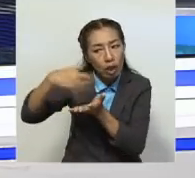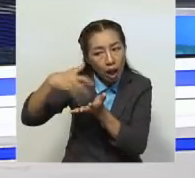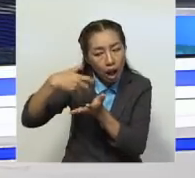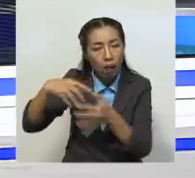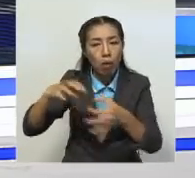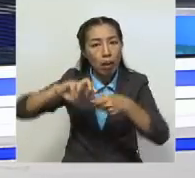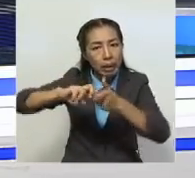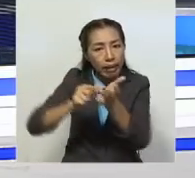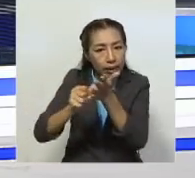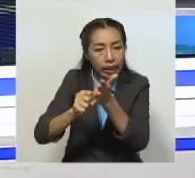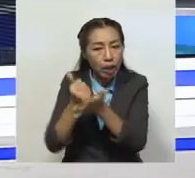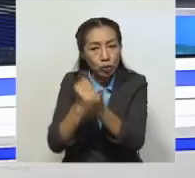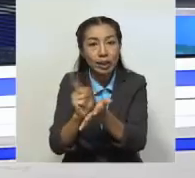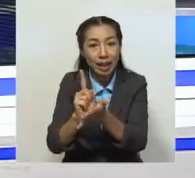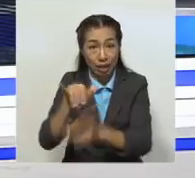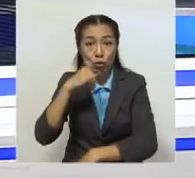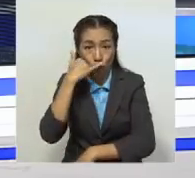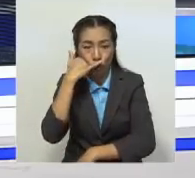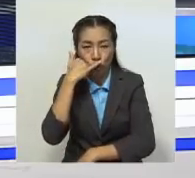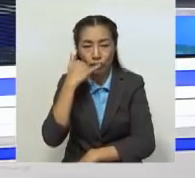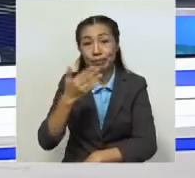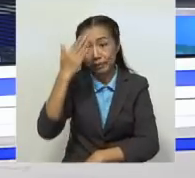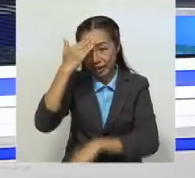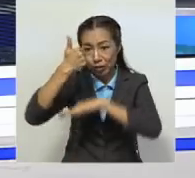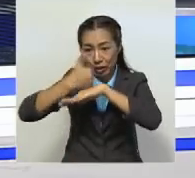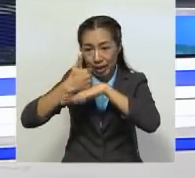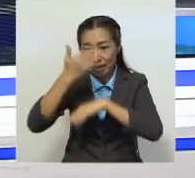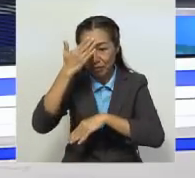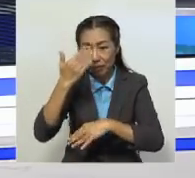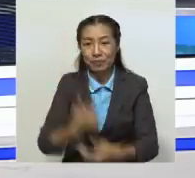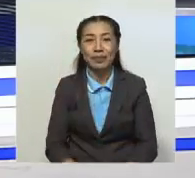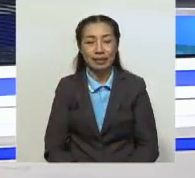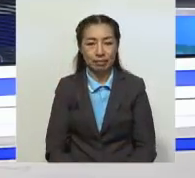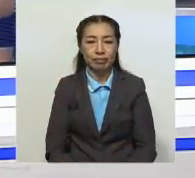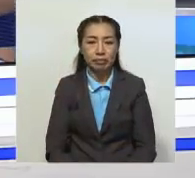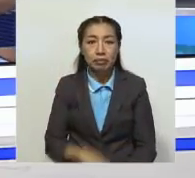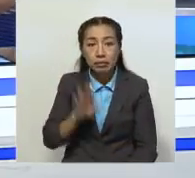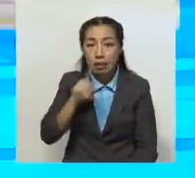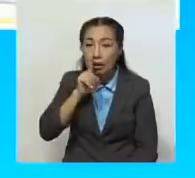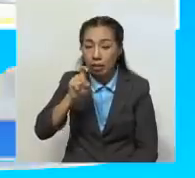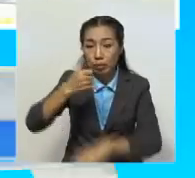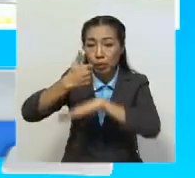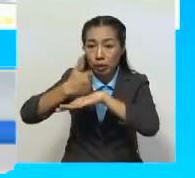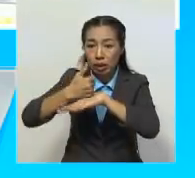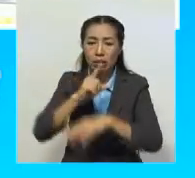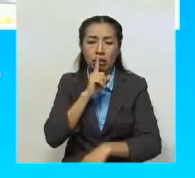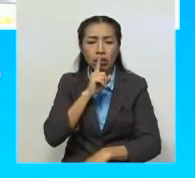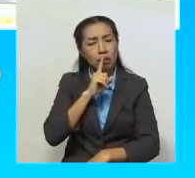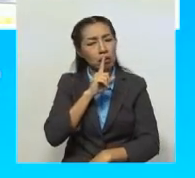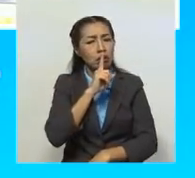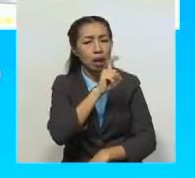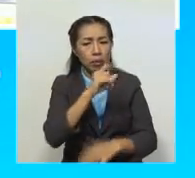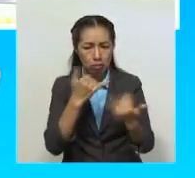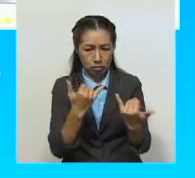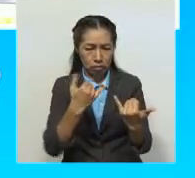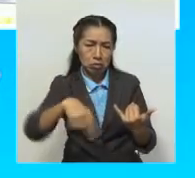ความช่วยเหลือแล้วท่านอยู่ในสายแล้วสวัสดีค่ะท่านผู้ว่าคะ สวัสดีครับ สวัสดีครับ ค่ะท่านผู้ว่าคะก่อนอื่นต้องถามถึงเรื่องของส